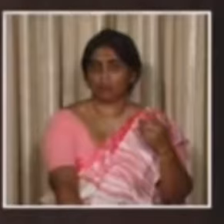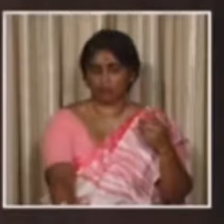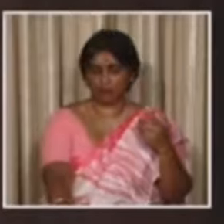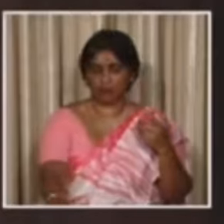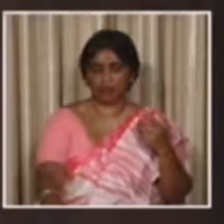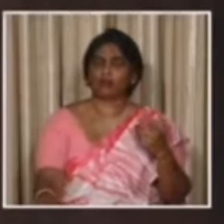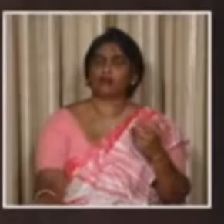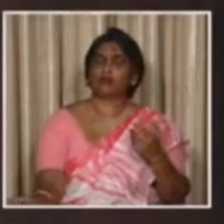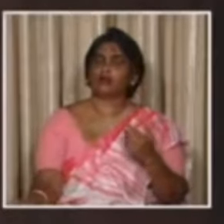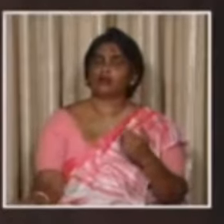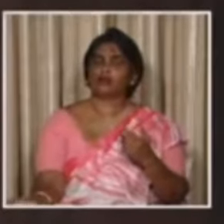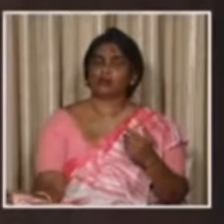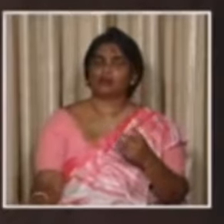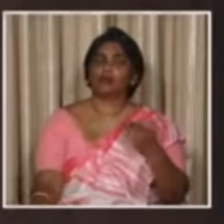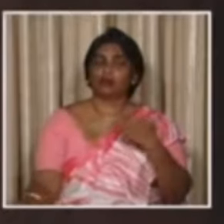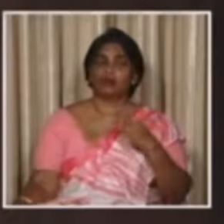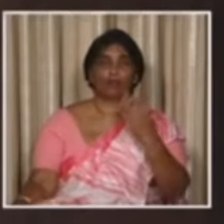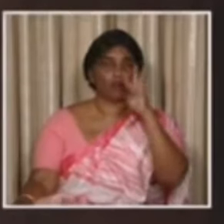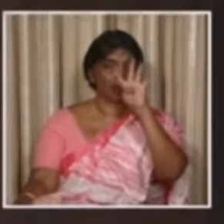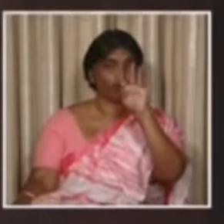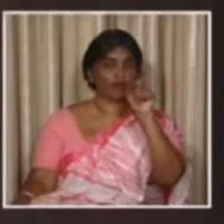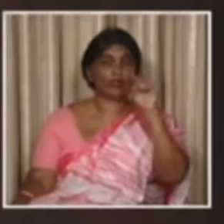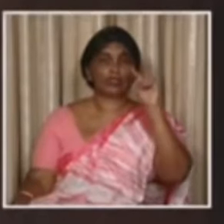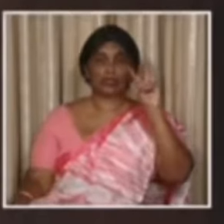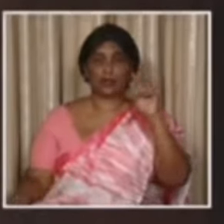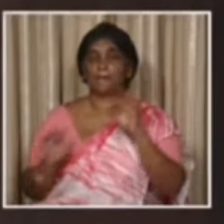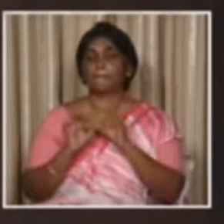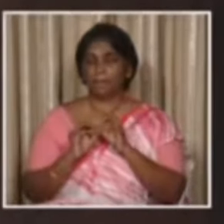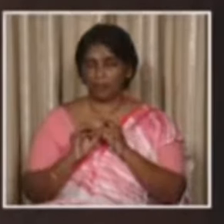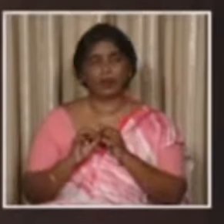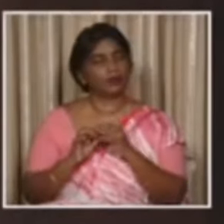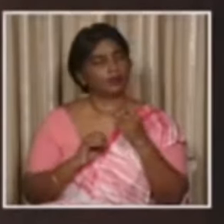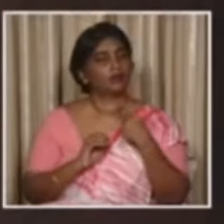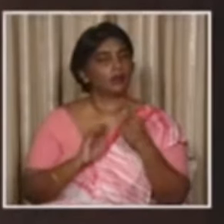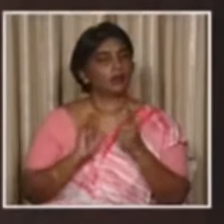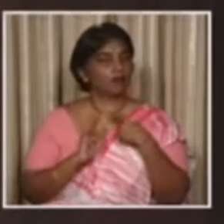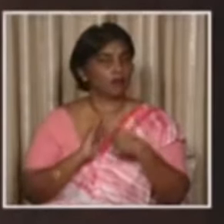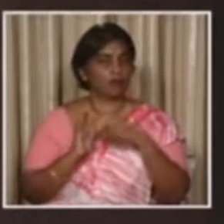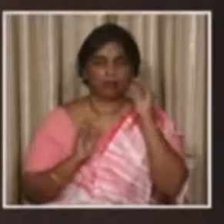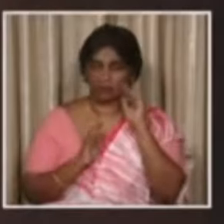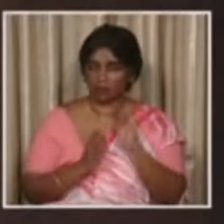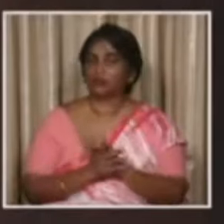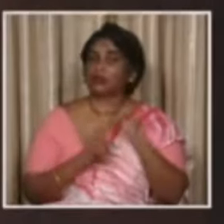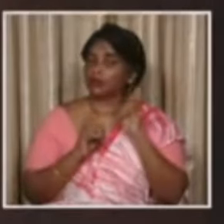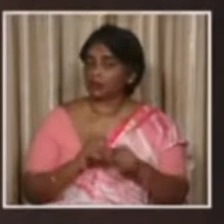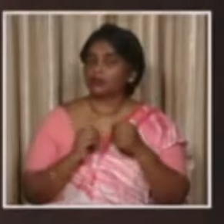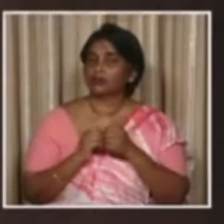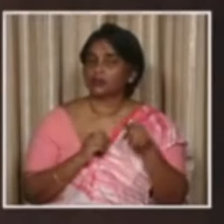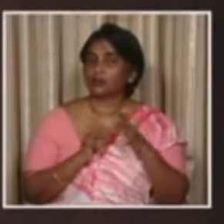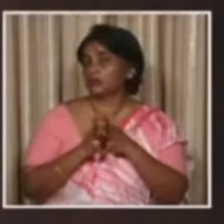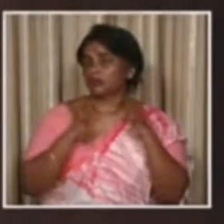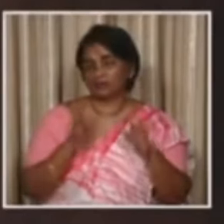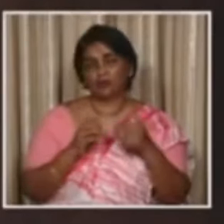හොයලා බලන්න. ඒ වගේම අපිට 4.3 බිලියන් 2018 අම්බර සංචාරකෝ 2,25,000 ආවා. වැඩි කර